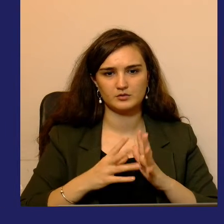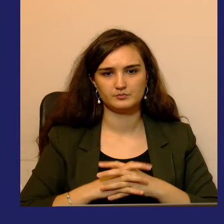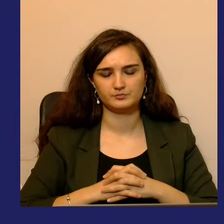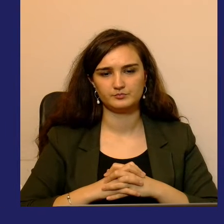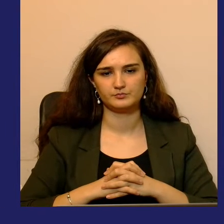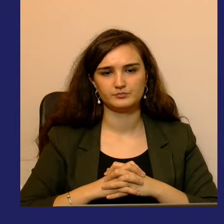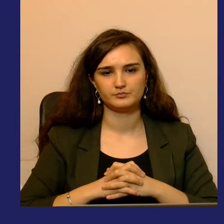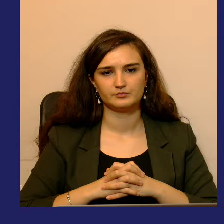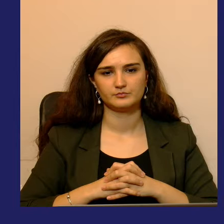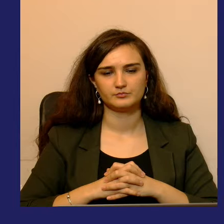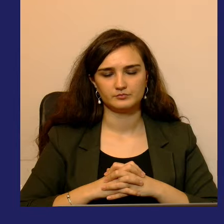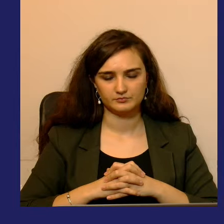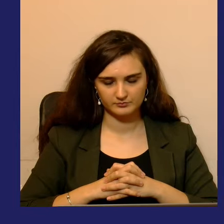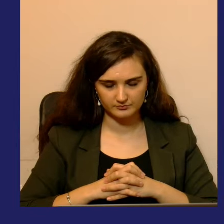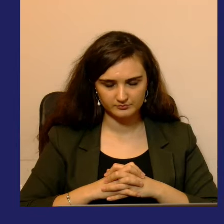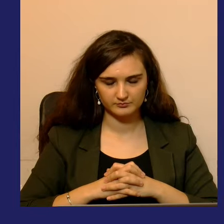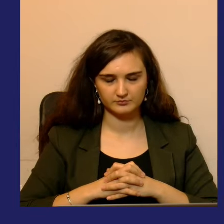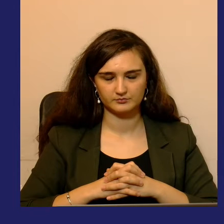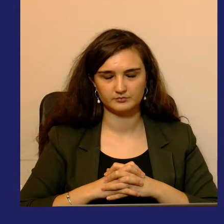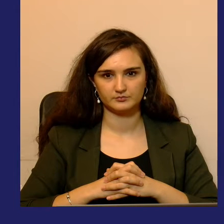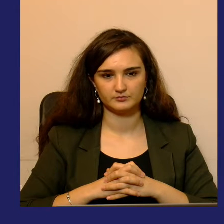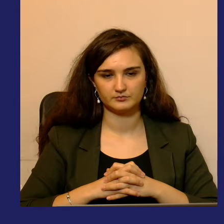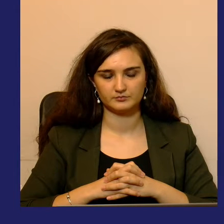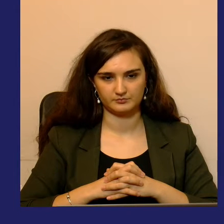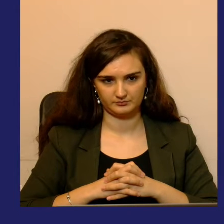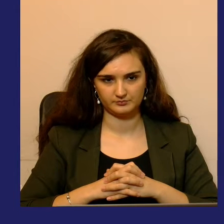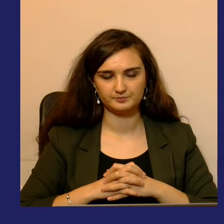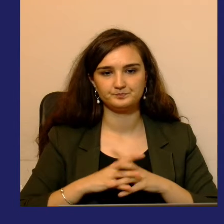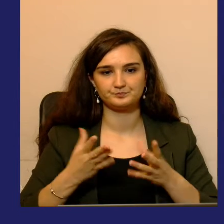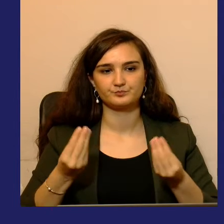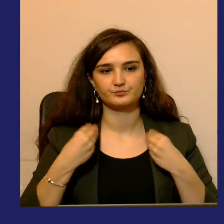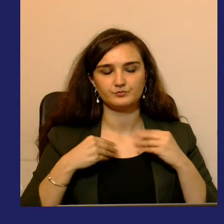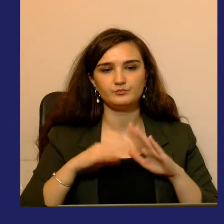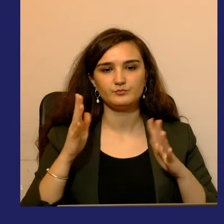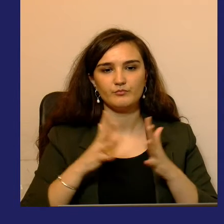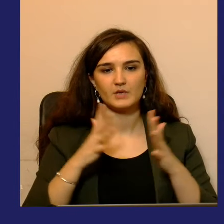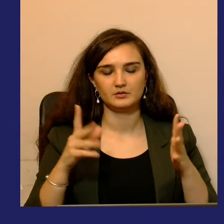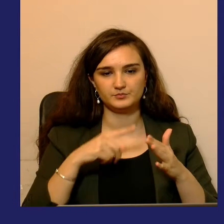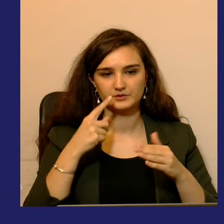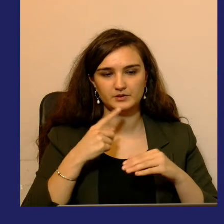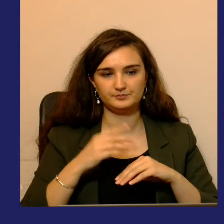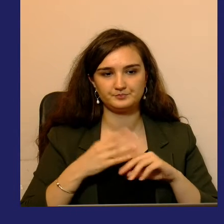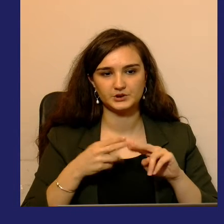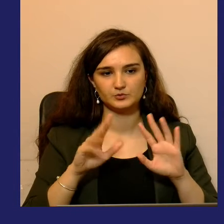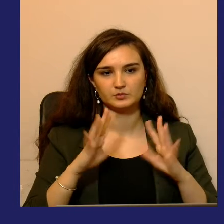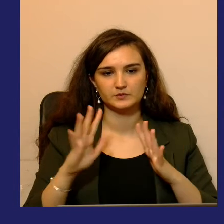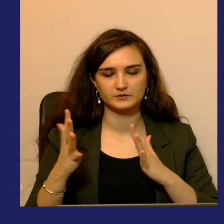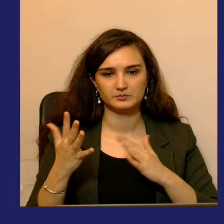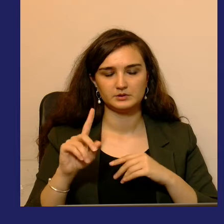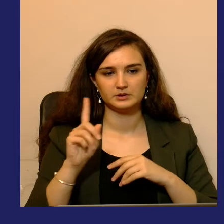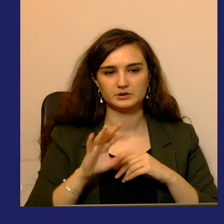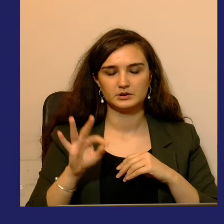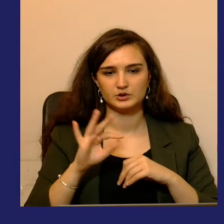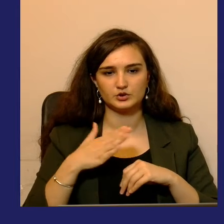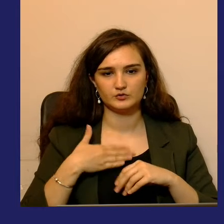Yeah, მადლობა ამ შეკითხვისთვის. ეს მე შესაძლებლობას მომცემს უფრო მეტი თქვა იმ შემთხვევებში,